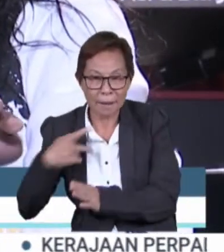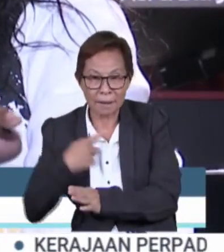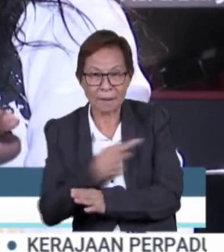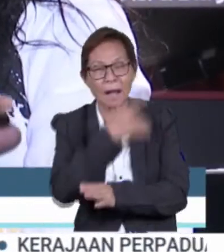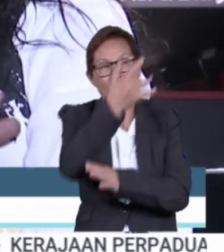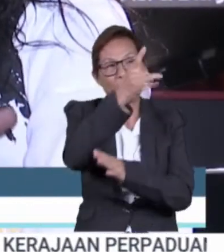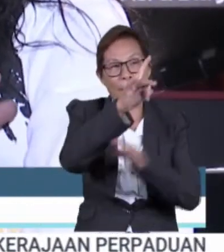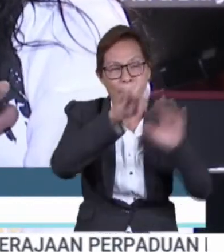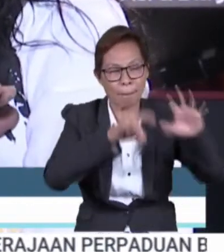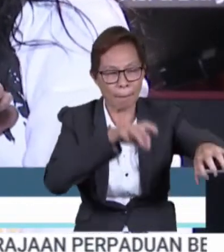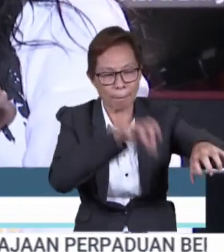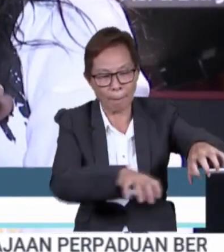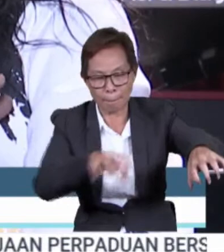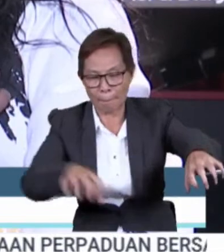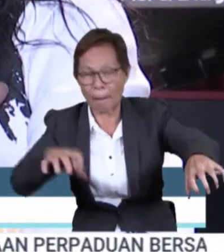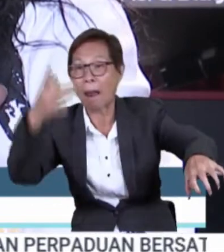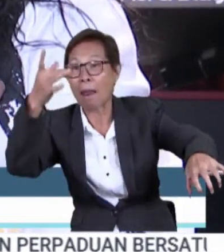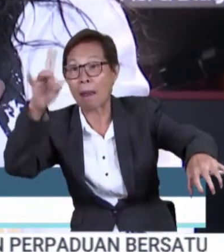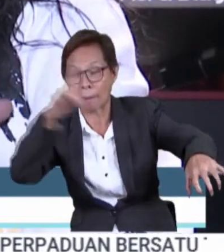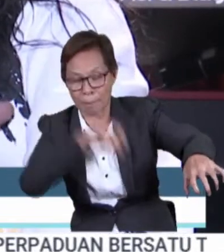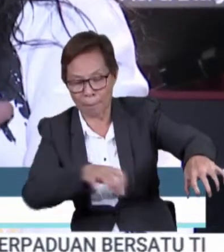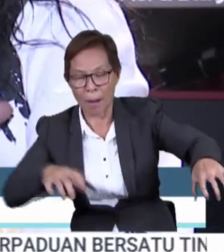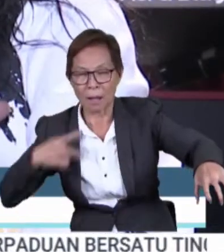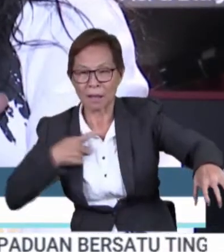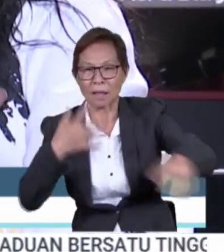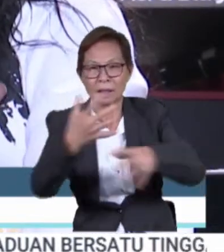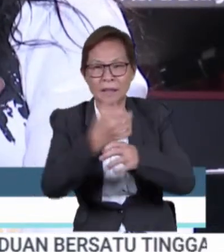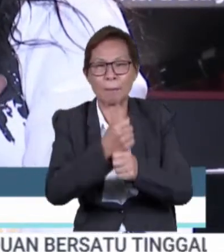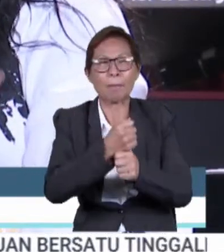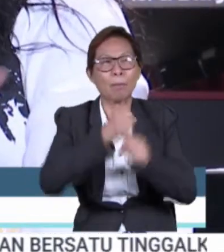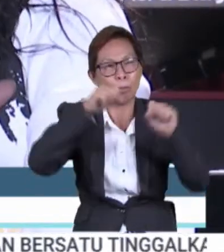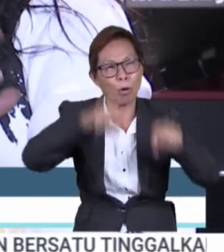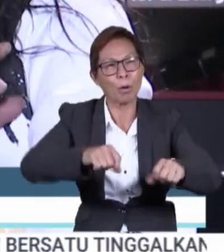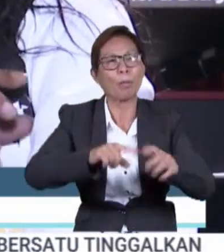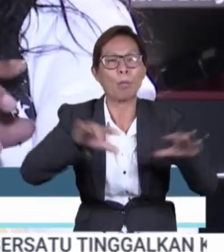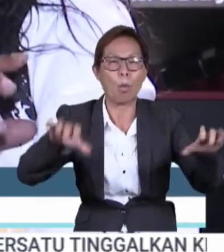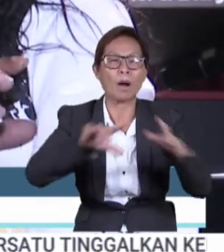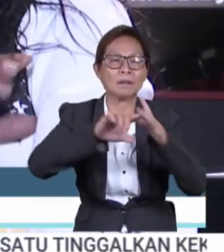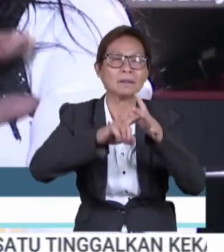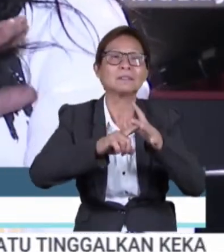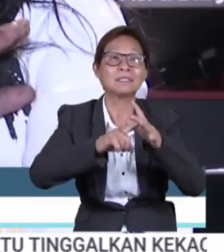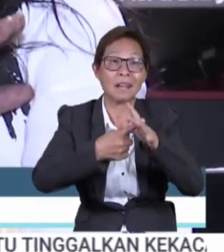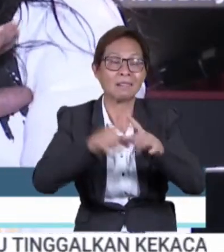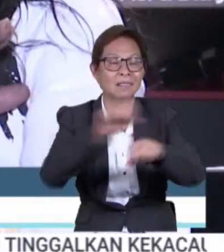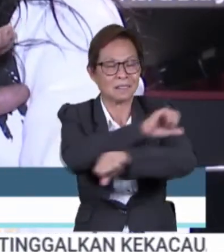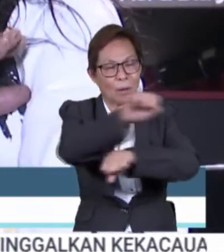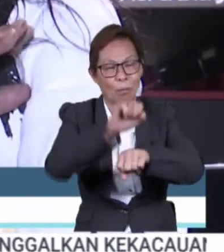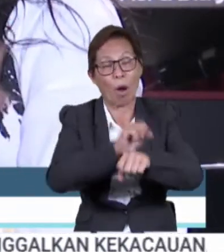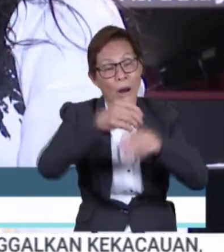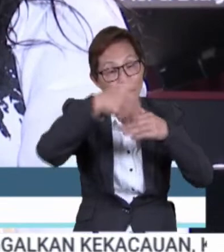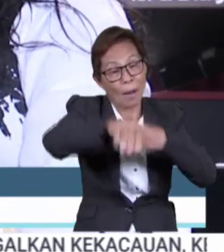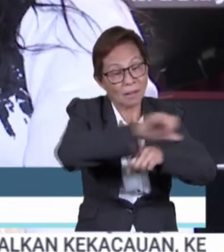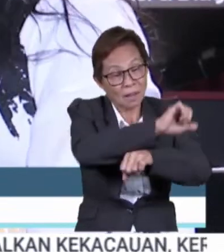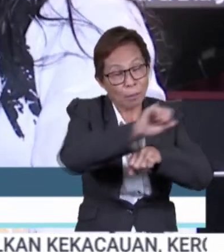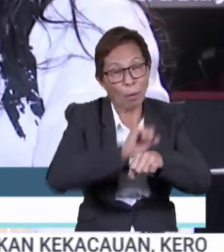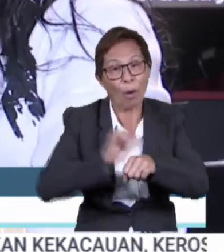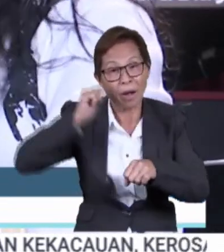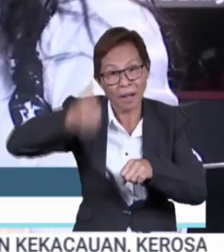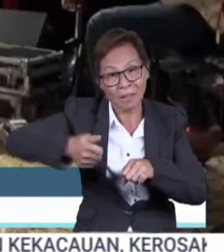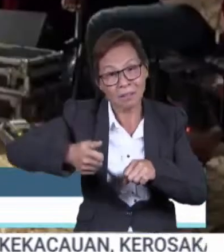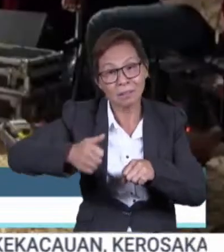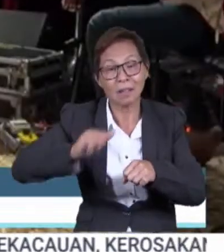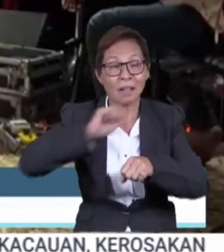tempat, iaitu cuma kita dapat laksanakan di Singapura. Lepas ni Singapura je, besoknya terus